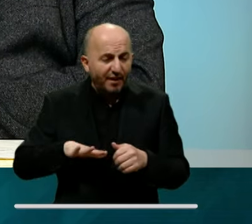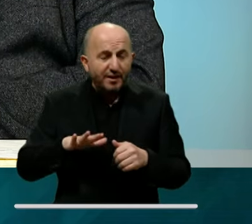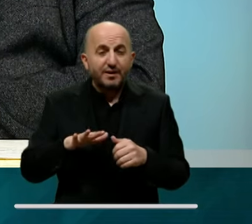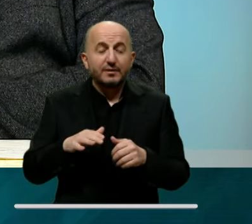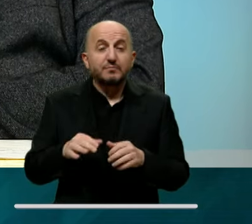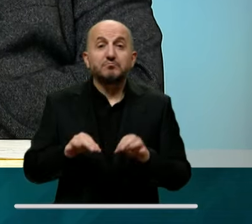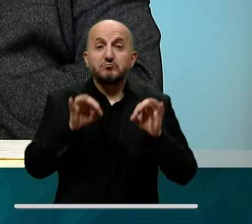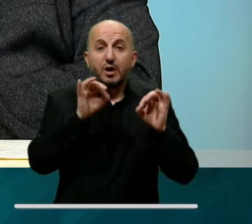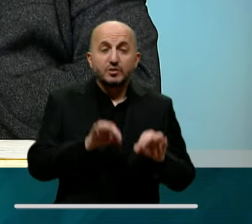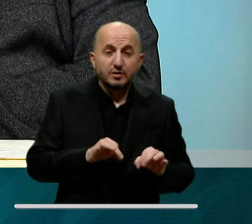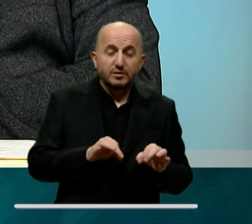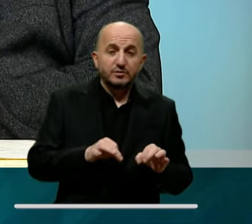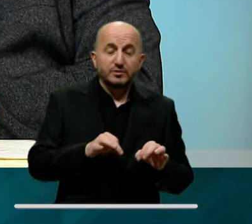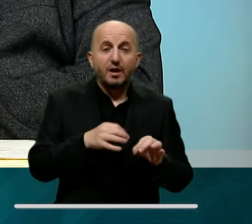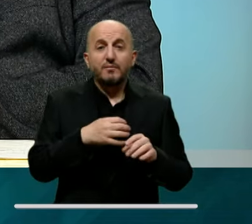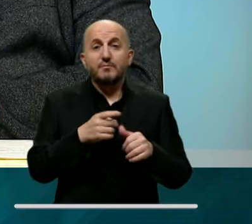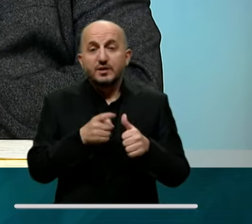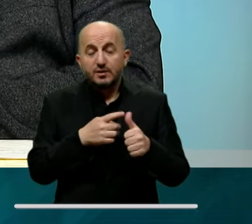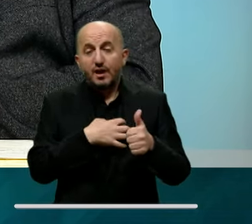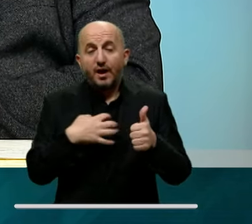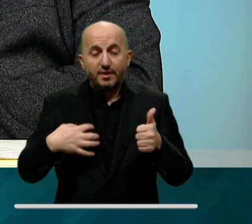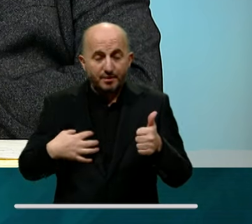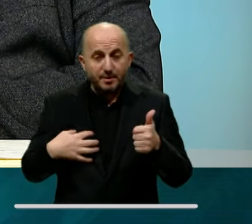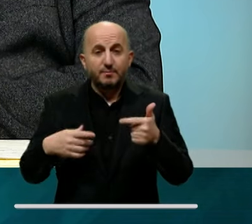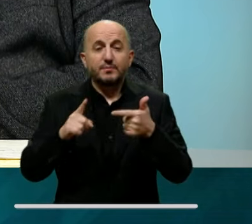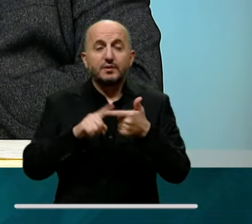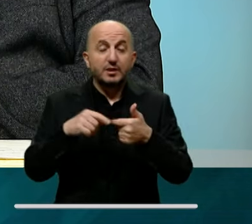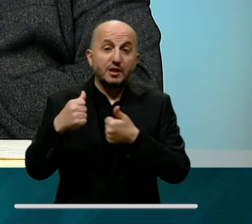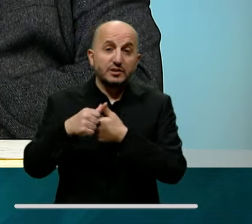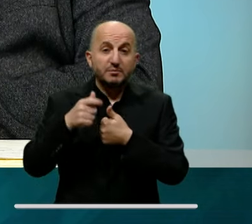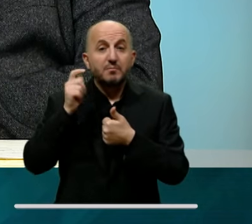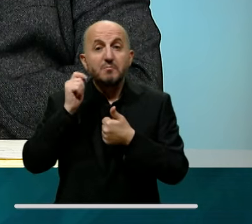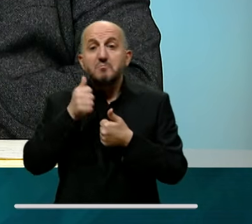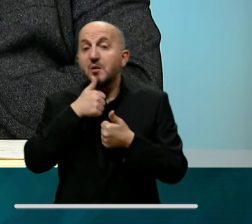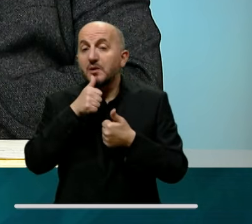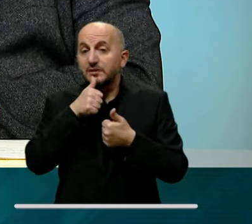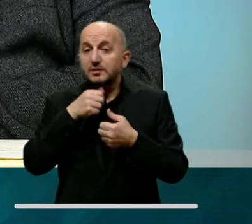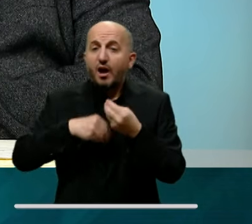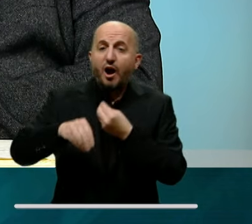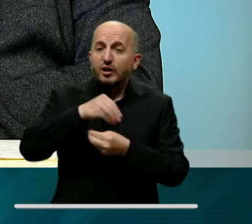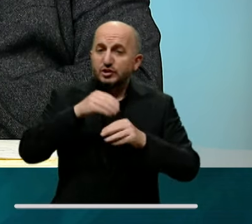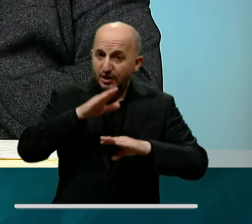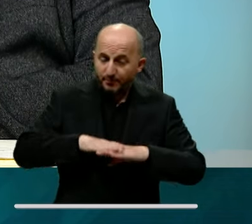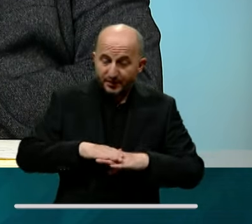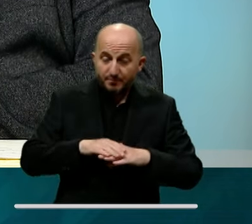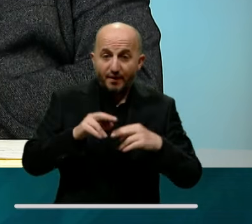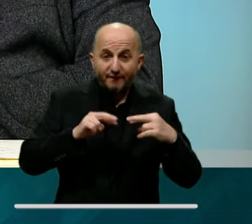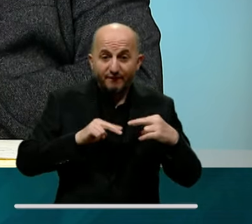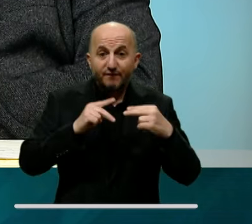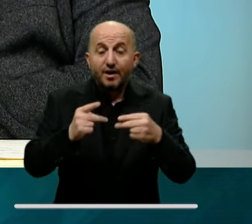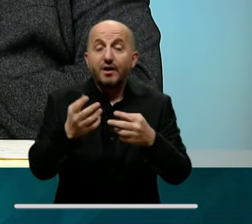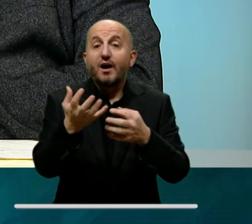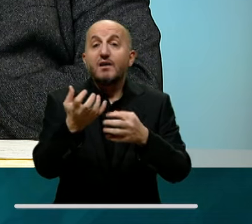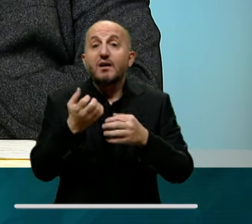başlangıcından birinin anneme birinin kayın pederime Niyet ettim ve o Hacı yaptım şimdi burada vekalet almayınca